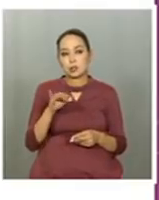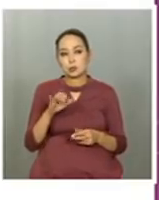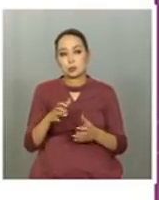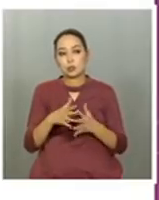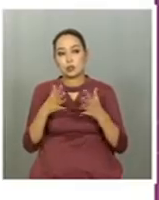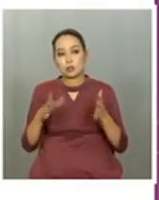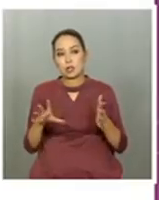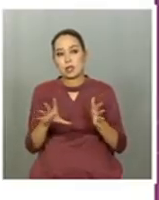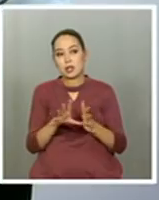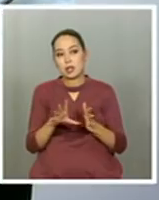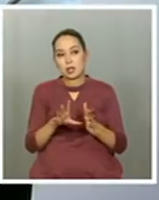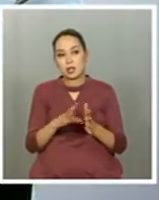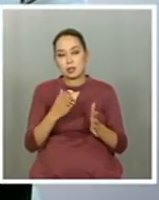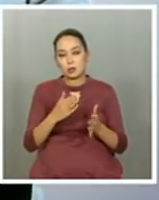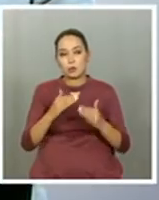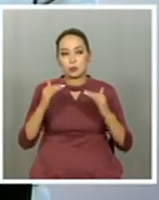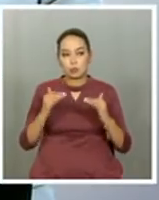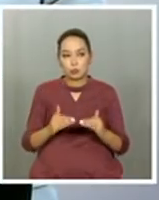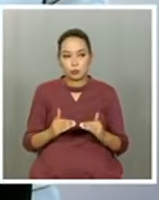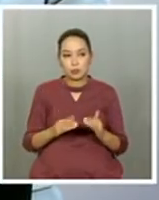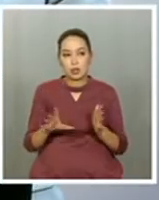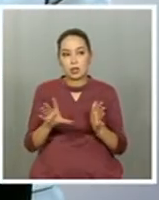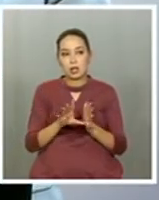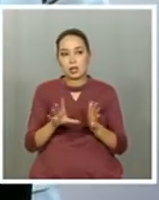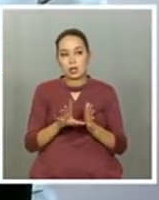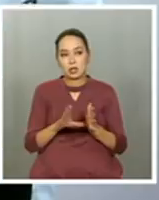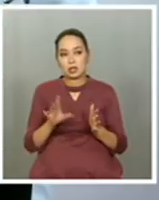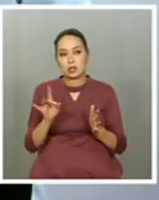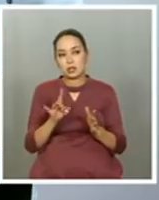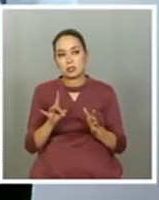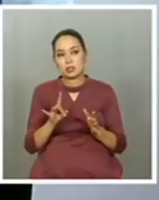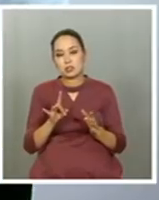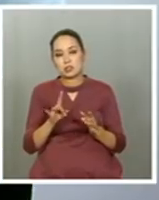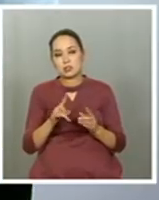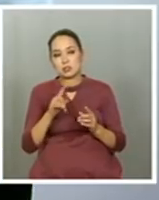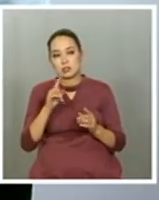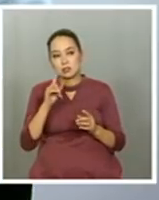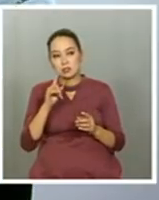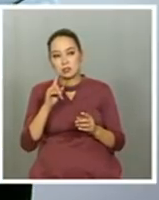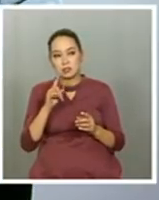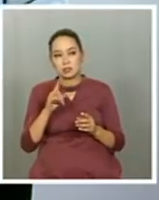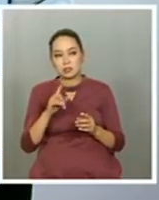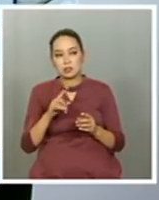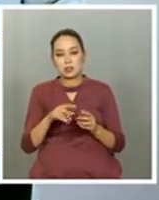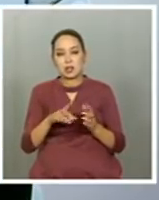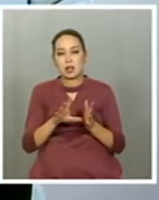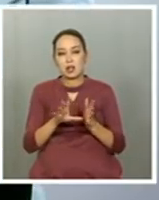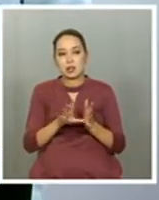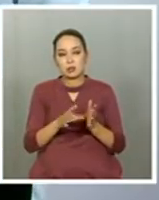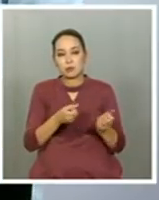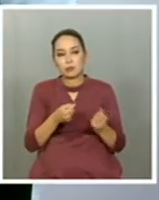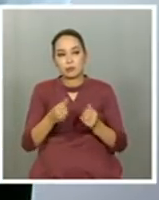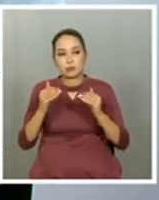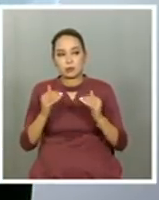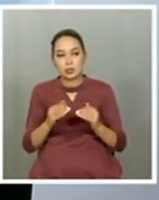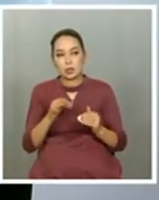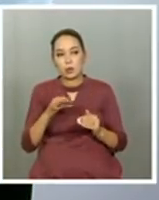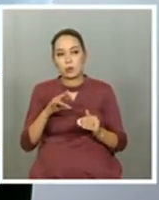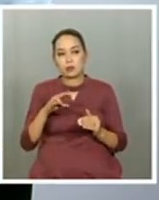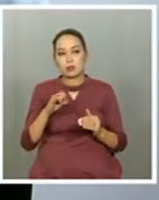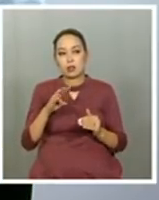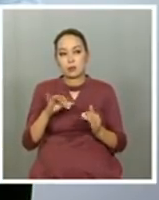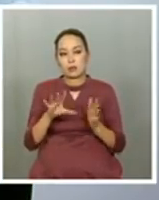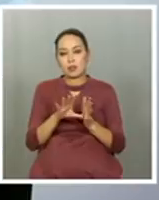электр терістілігі төмен, электрон тартқыштықтары төмен және иондану энергиясы аз. Ал